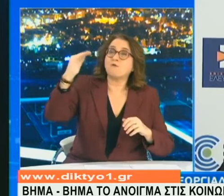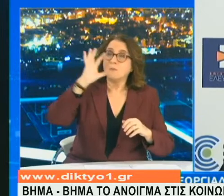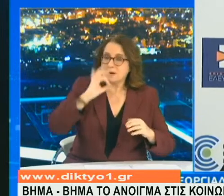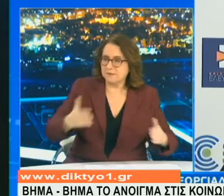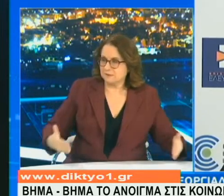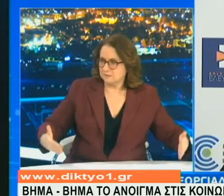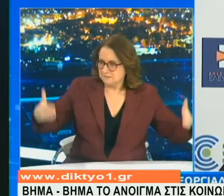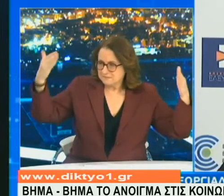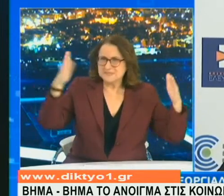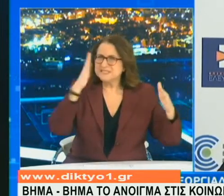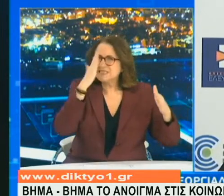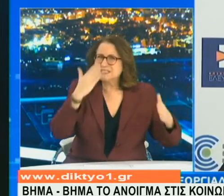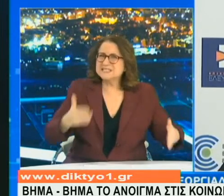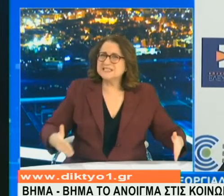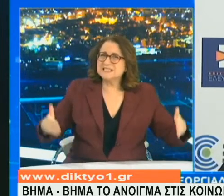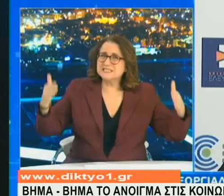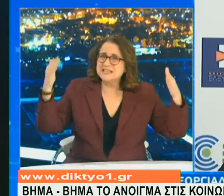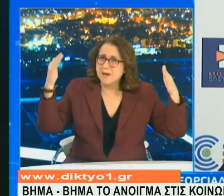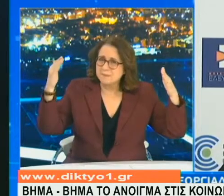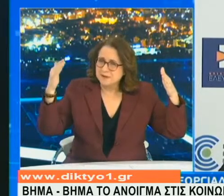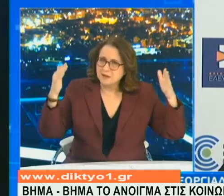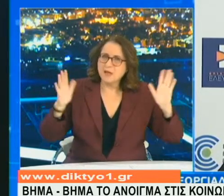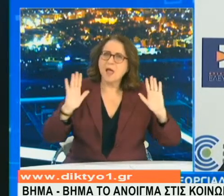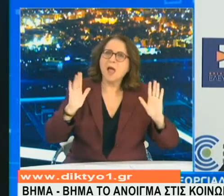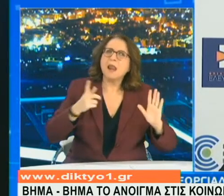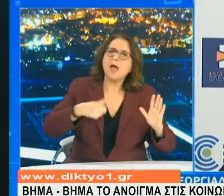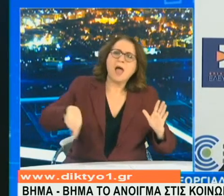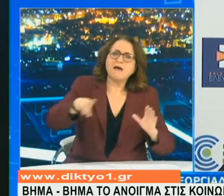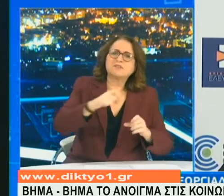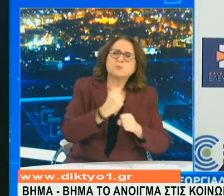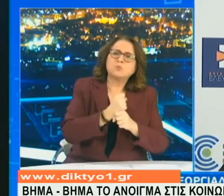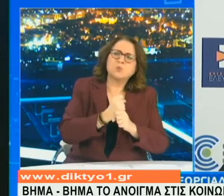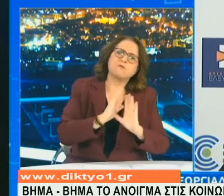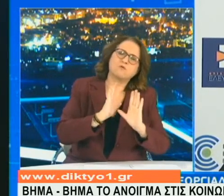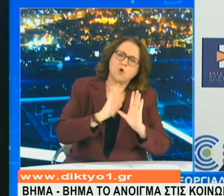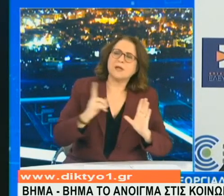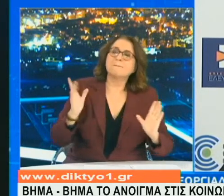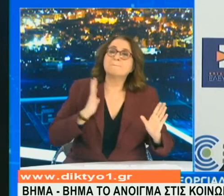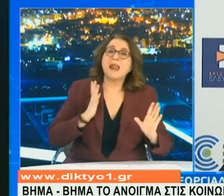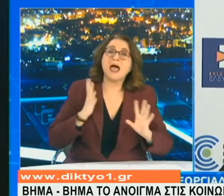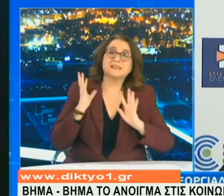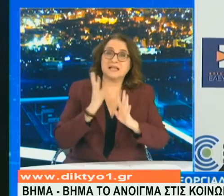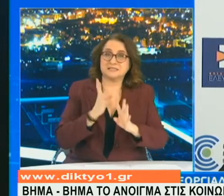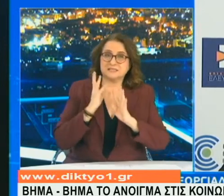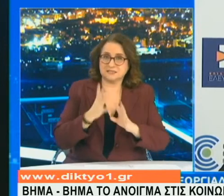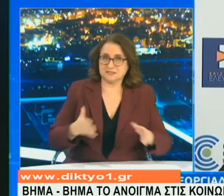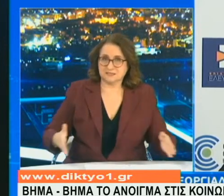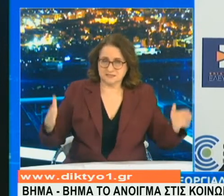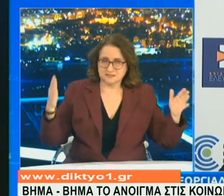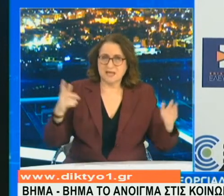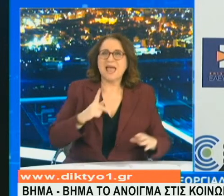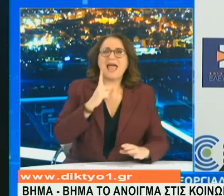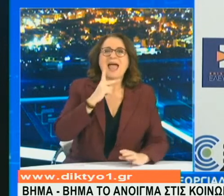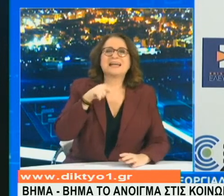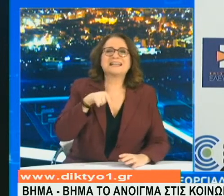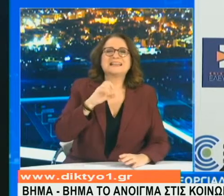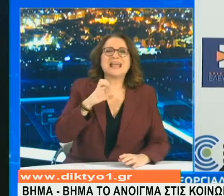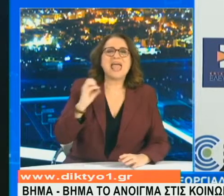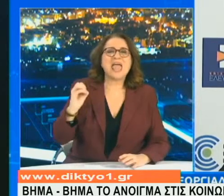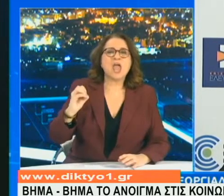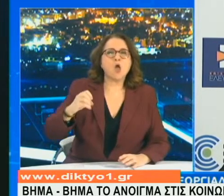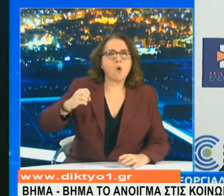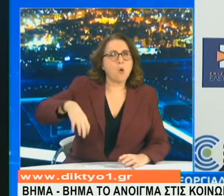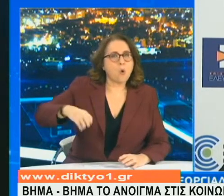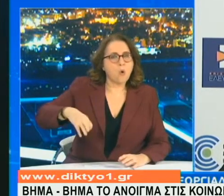Για τα ΚΤΕΟ, τα οποία επίσης ξεκινούν τη λειτουργία τους, οι πελάτες θα προσέρχονται μόνο κατόπιν ραντεβού μέσω τηλεφώνου και